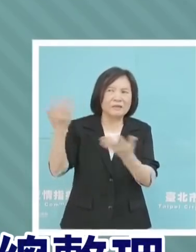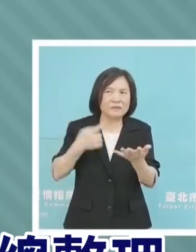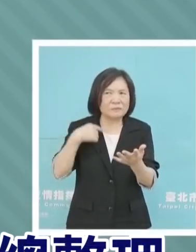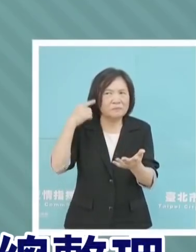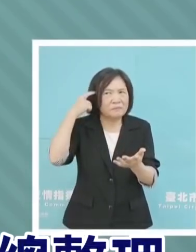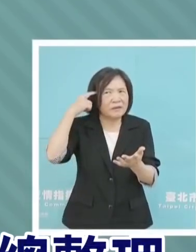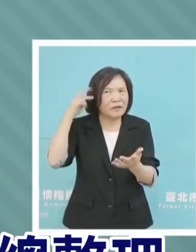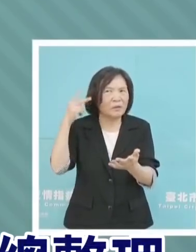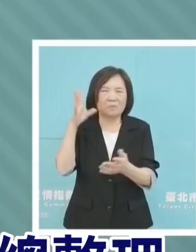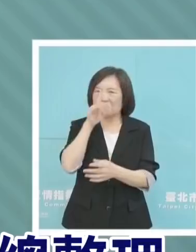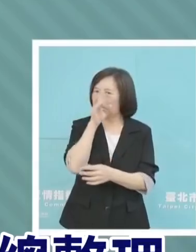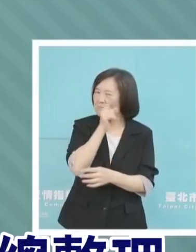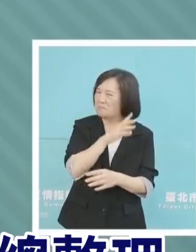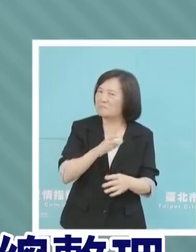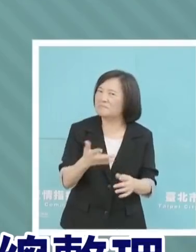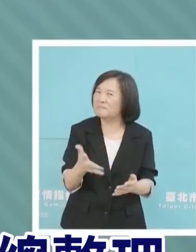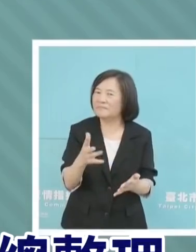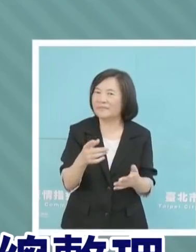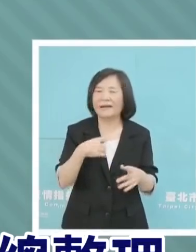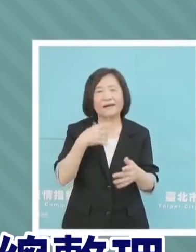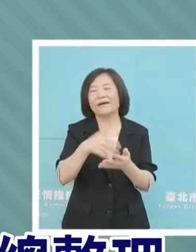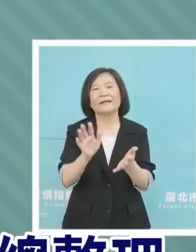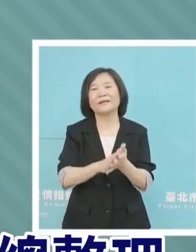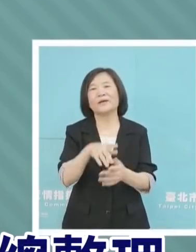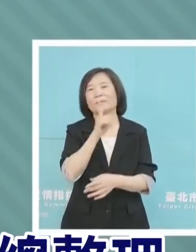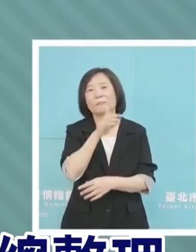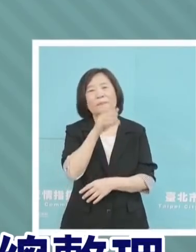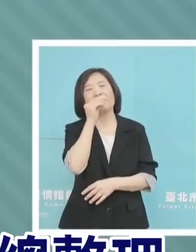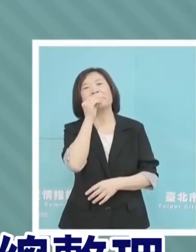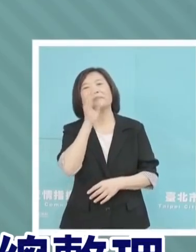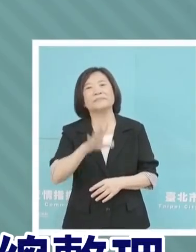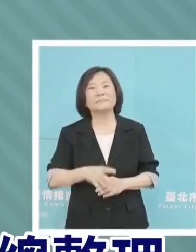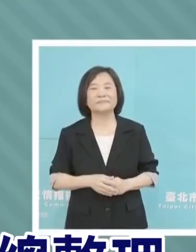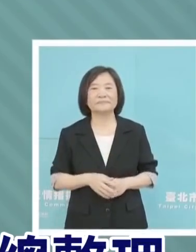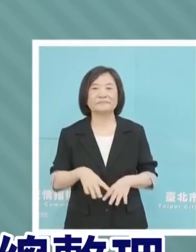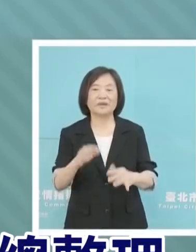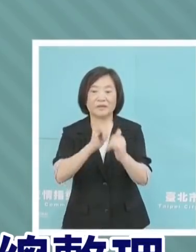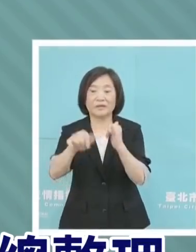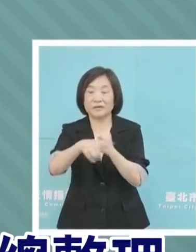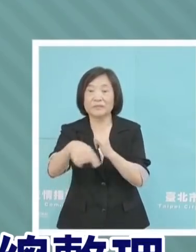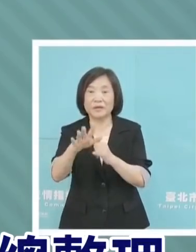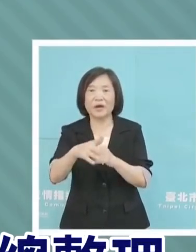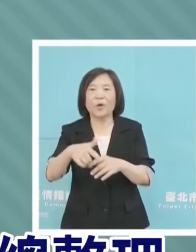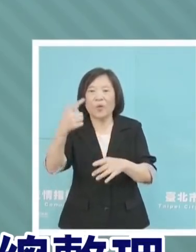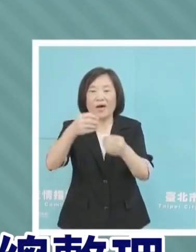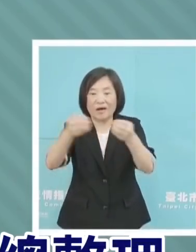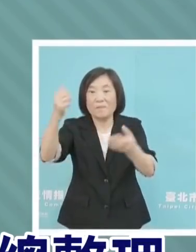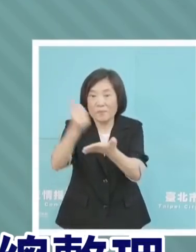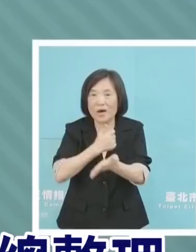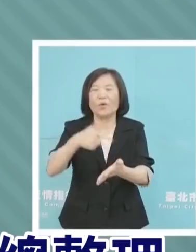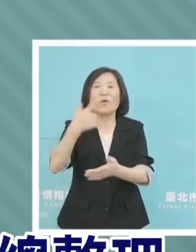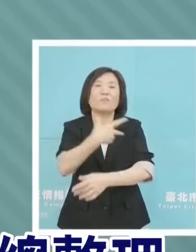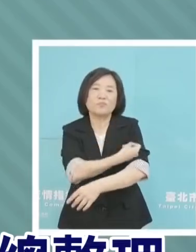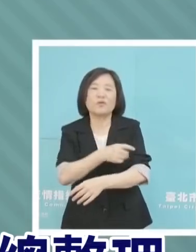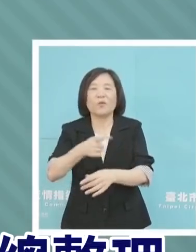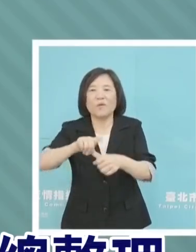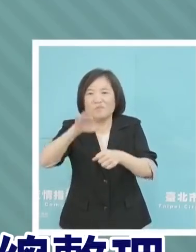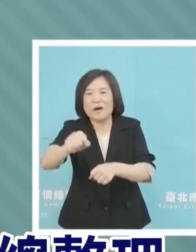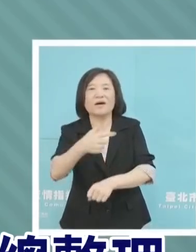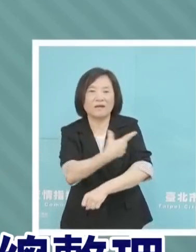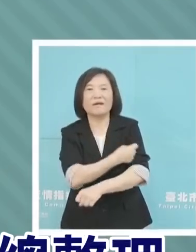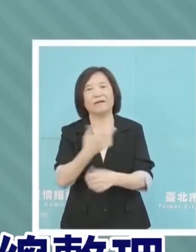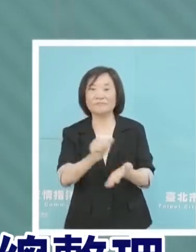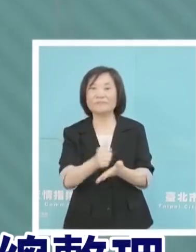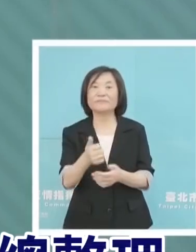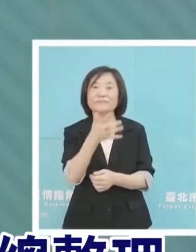反正不想讲的。我倒觉得这样的老百姓对一个一般的老百姓来讲，就是疫苗可以早点来就早点来，可以早点打就早点打，大概